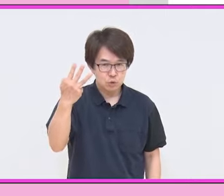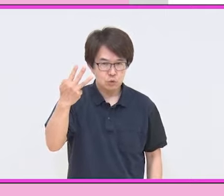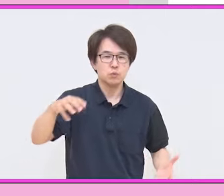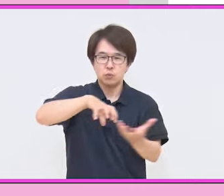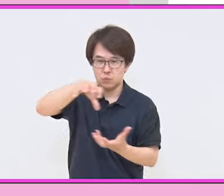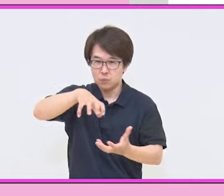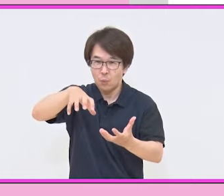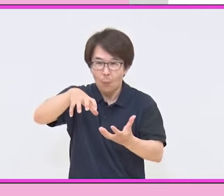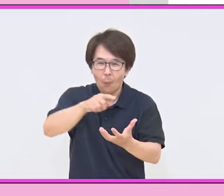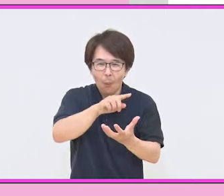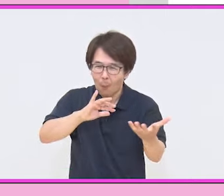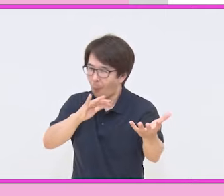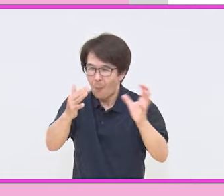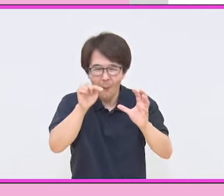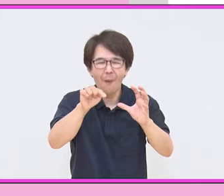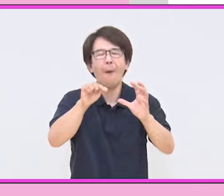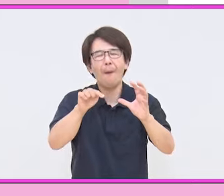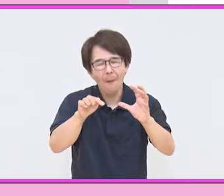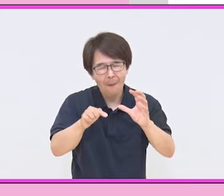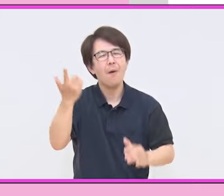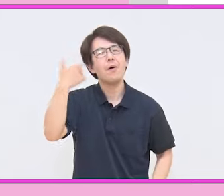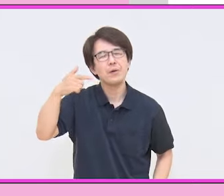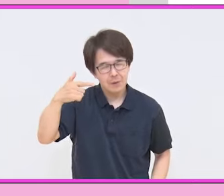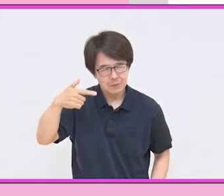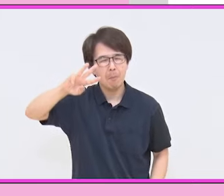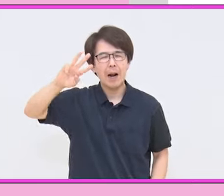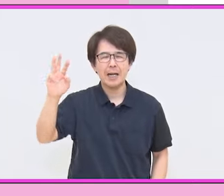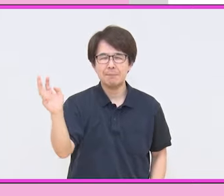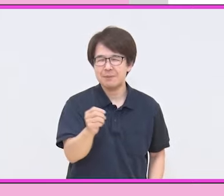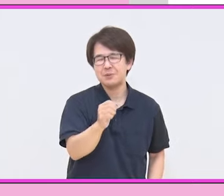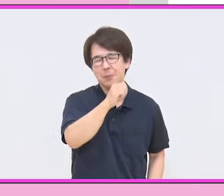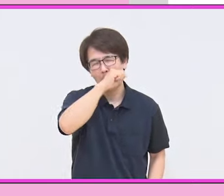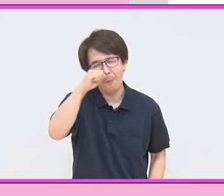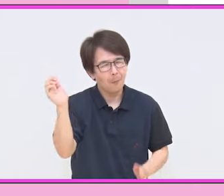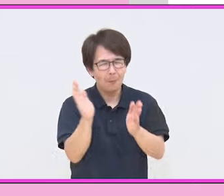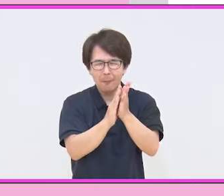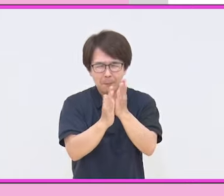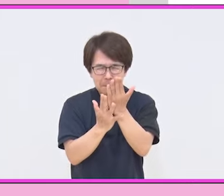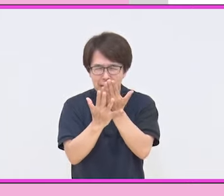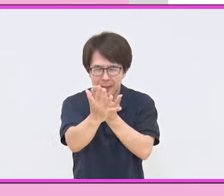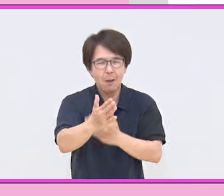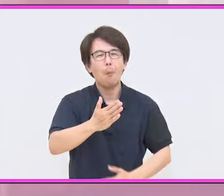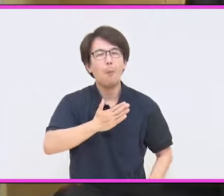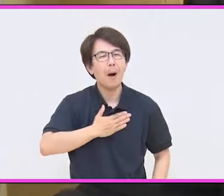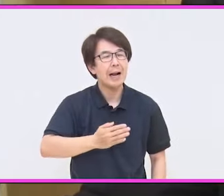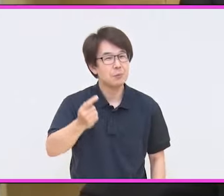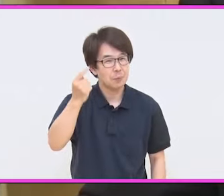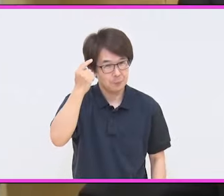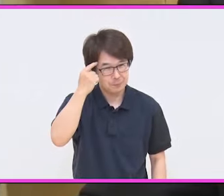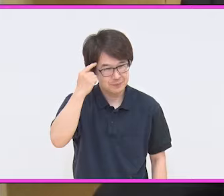がいかに素晴らしい大会であったかということがお分かりになると思います。